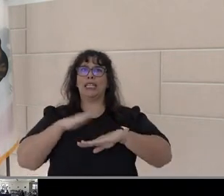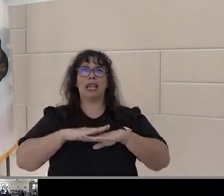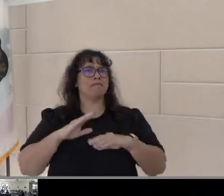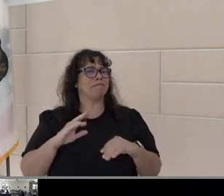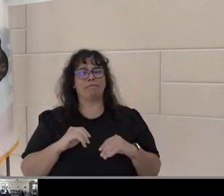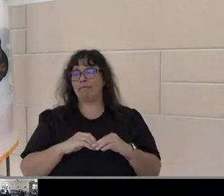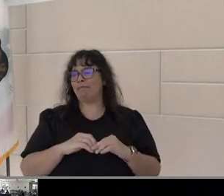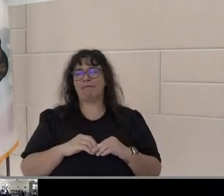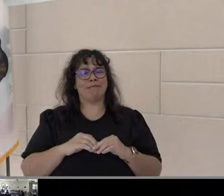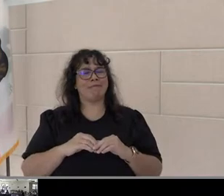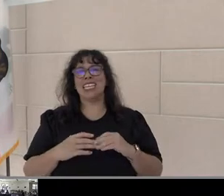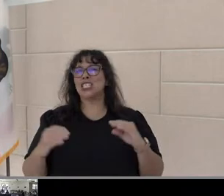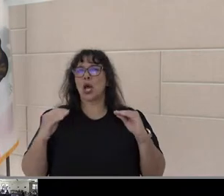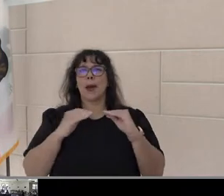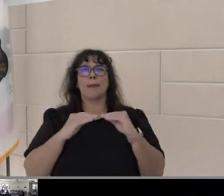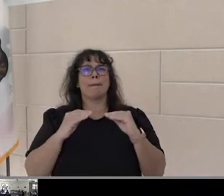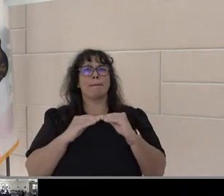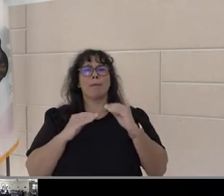ល់ថ្ងៃ